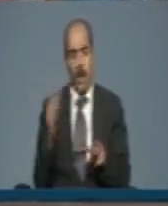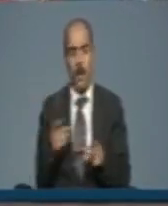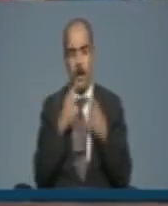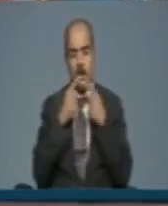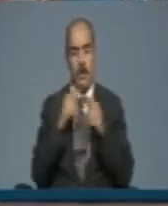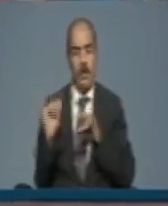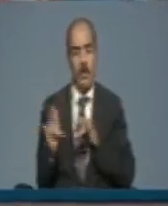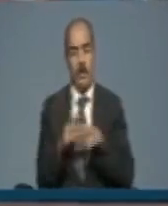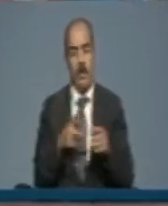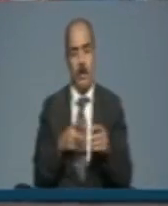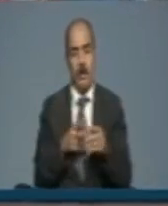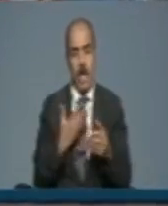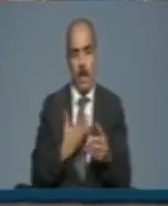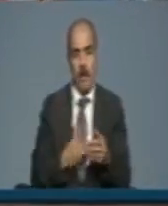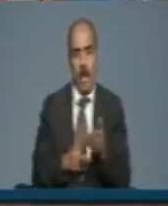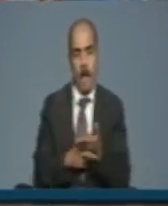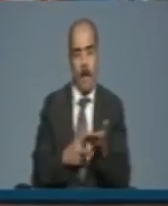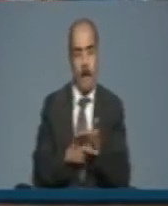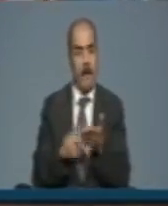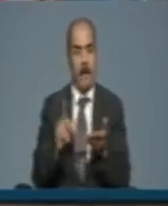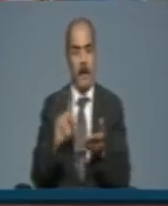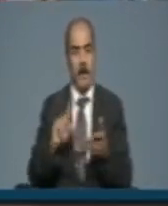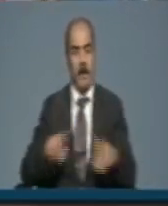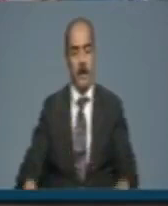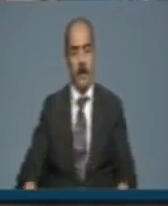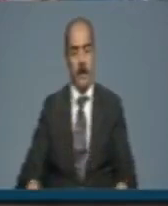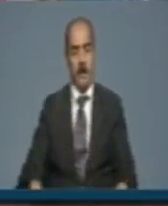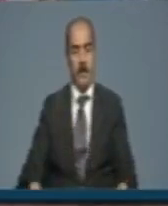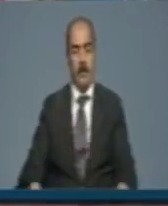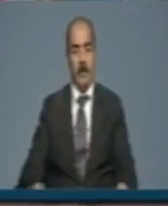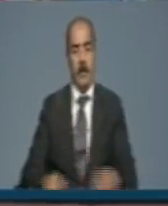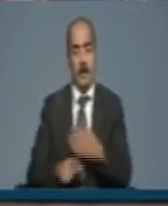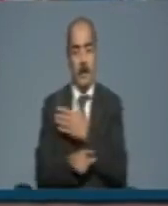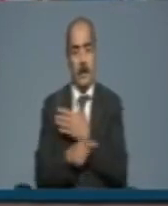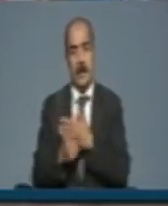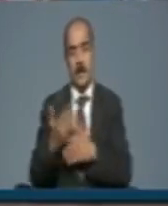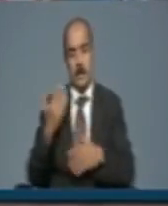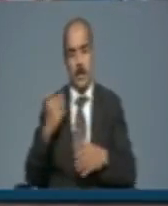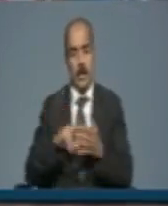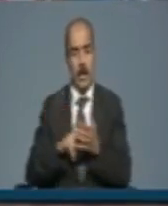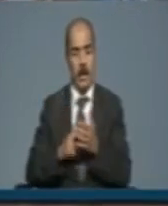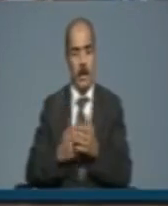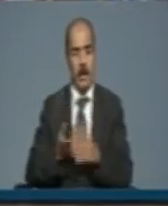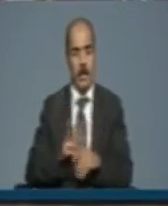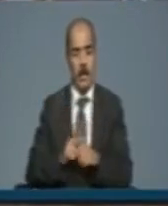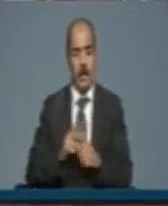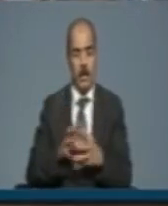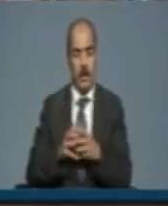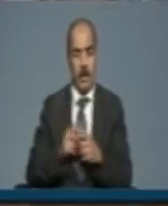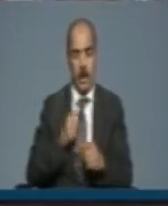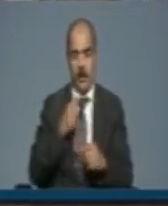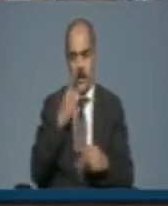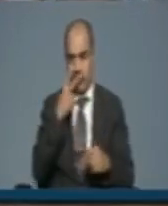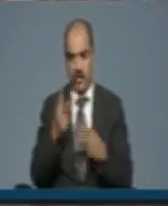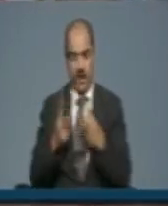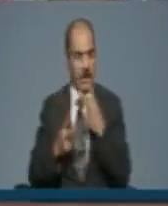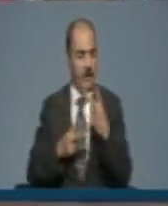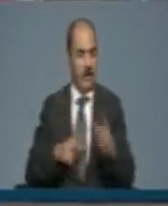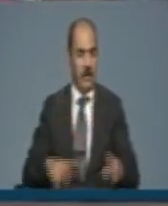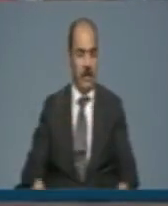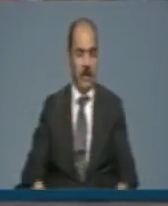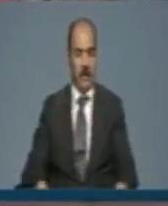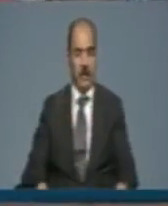للوصول إلى الجانب الفلسطيني. في الأسبوع الماضي وردا على هذه الحاجة التي نبعت